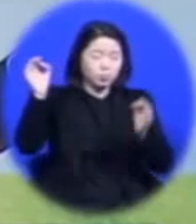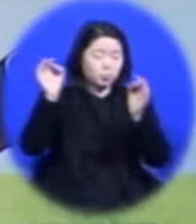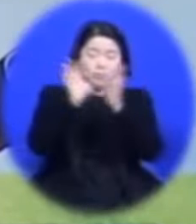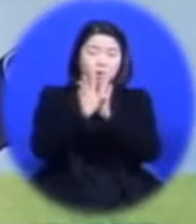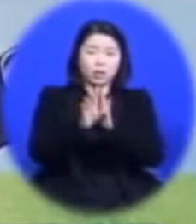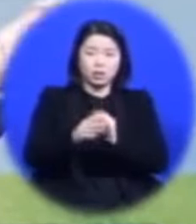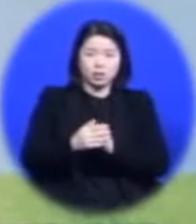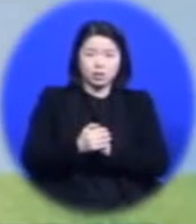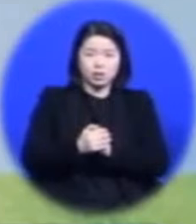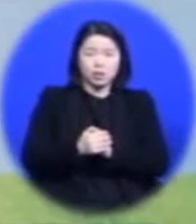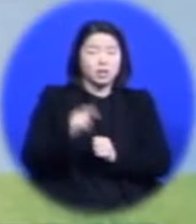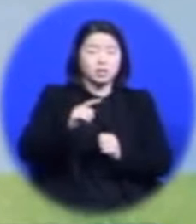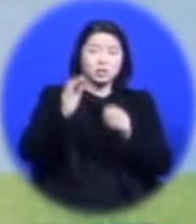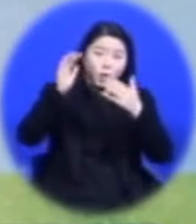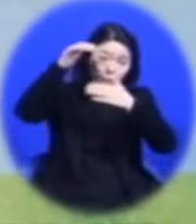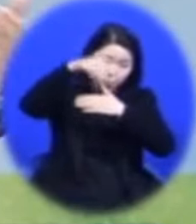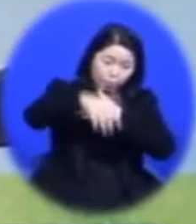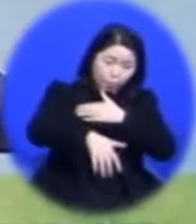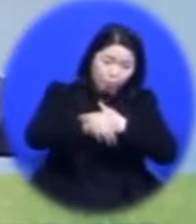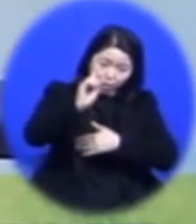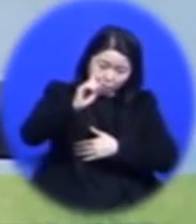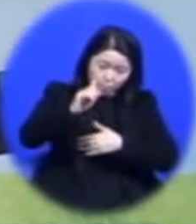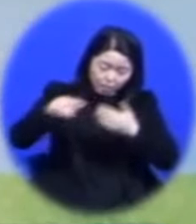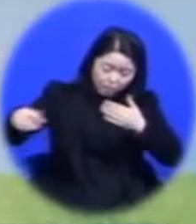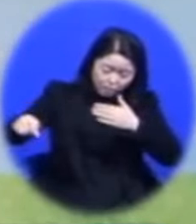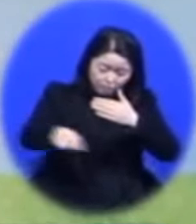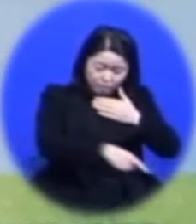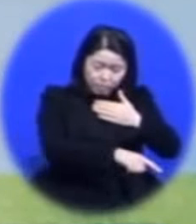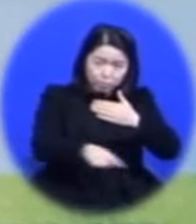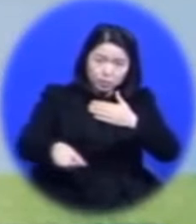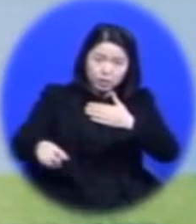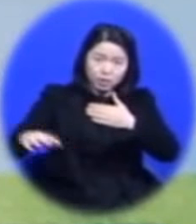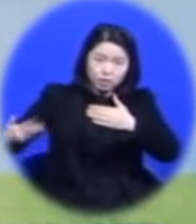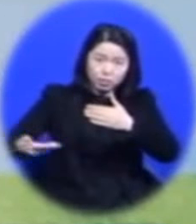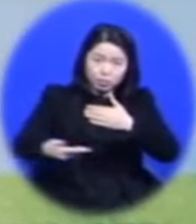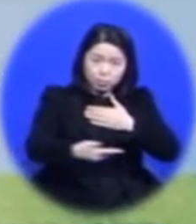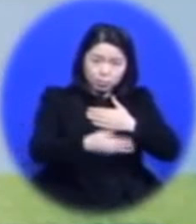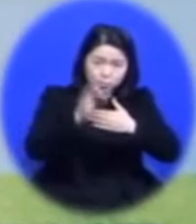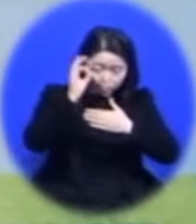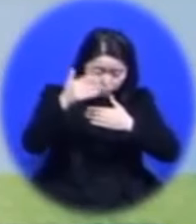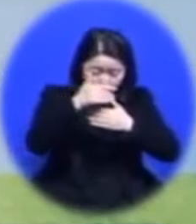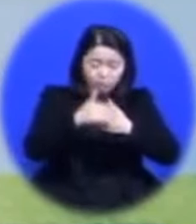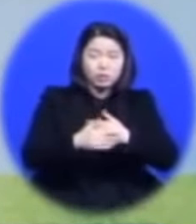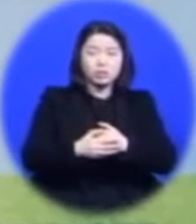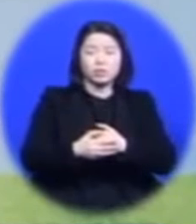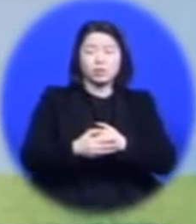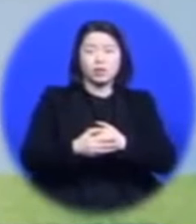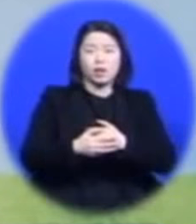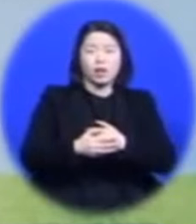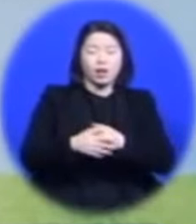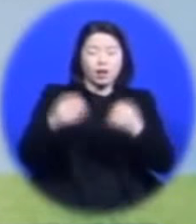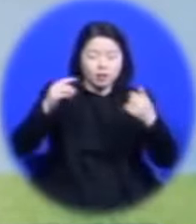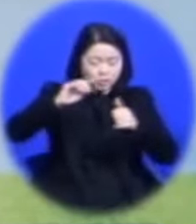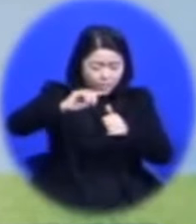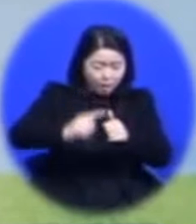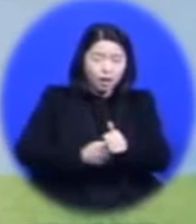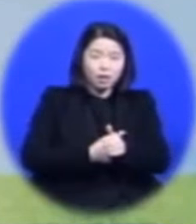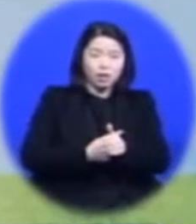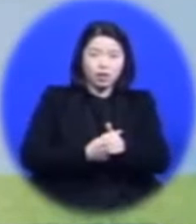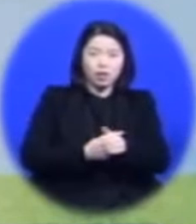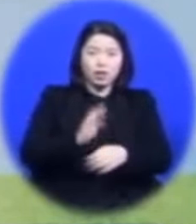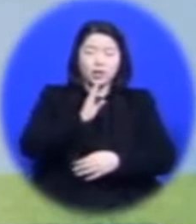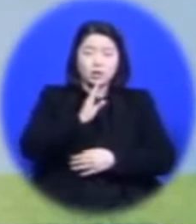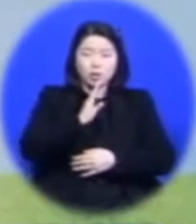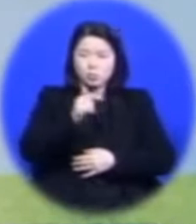졌어요 그 폭포 한번 밑에 둘러보고 나오는 것 때문에 자연에